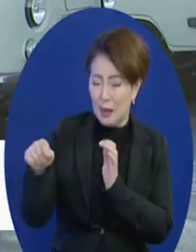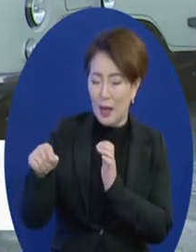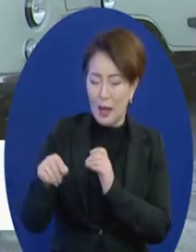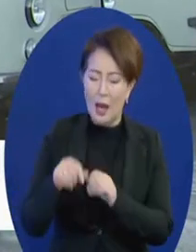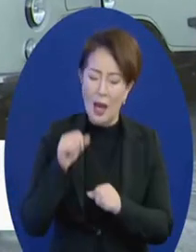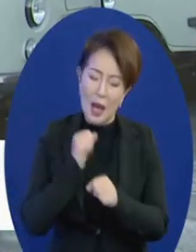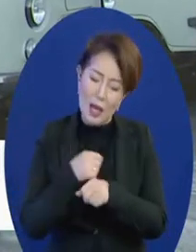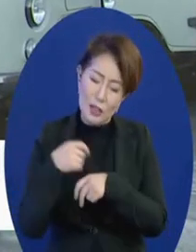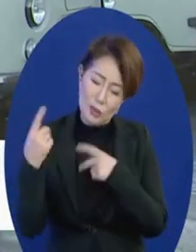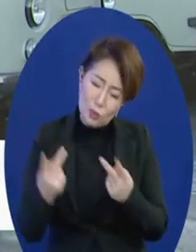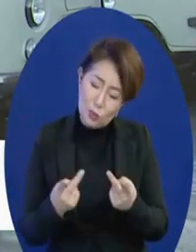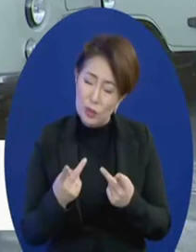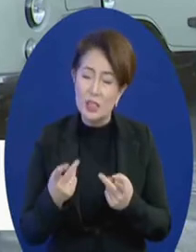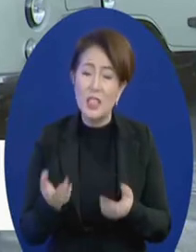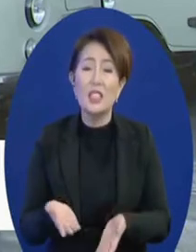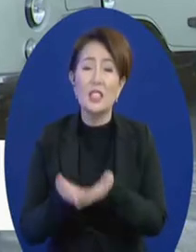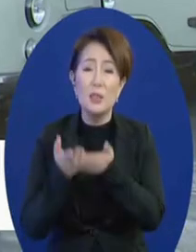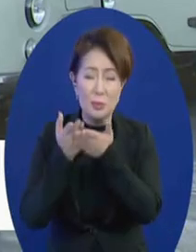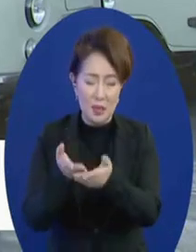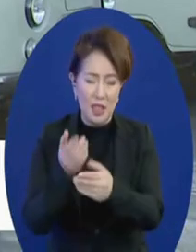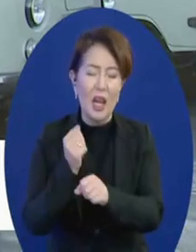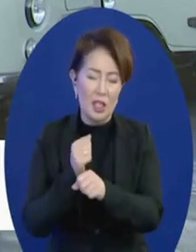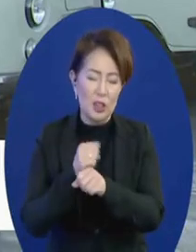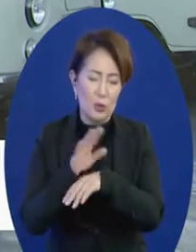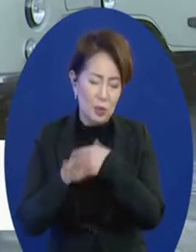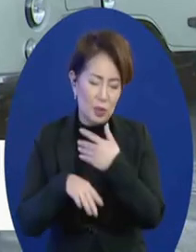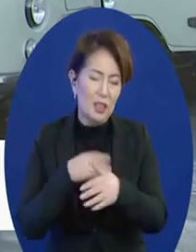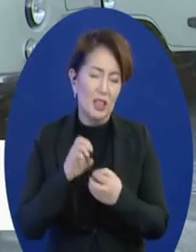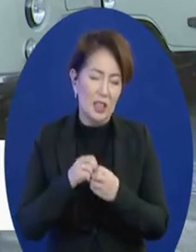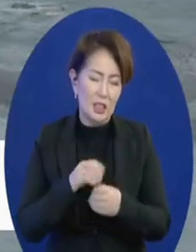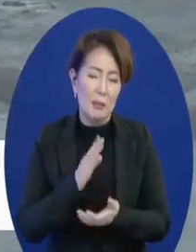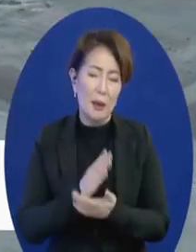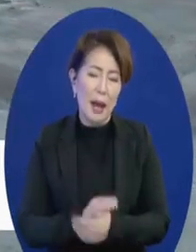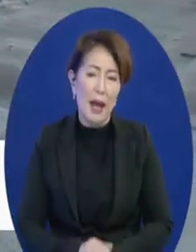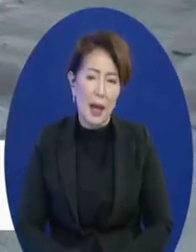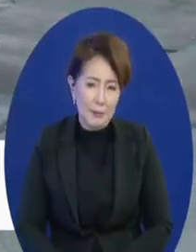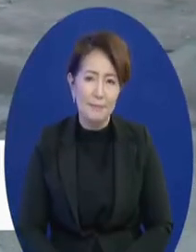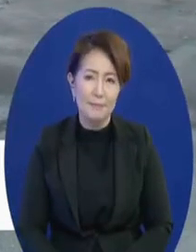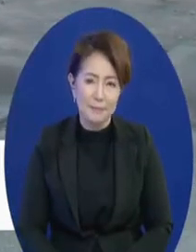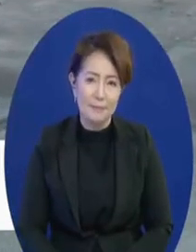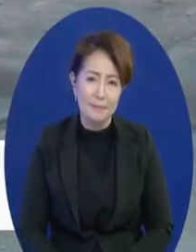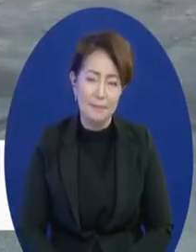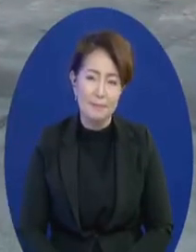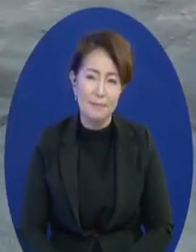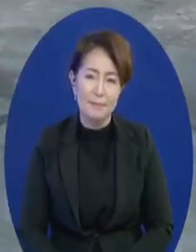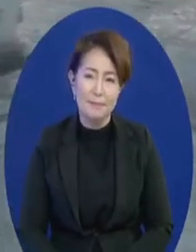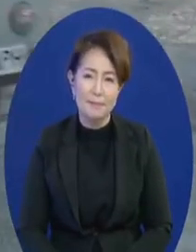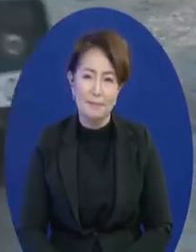ажил үйлчлэхийг дэмжих чиглэлийн ажлуудыг бол бас хэрэгтэй явуул хийж байгаа.